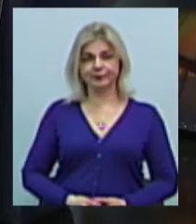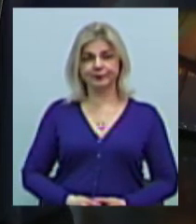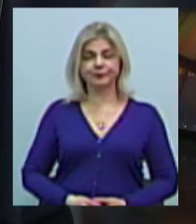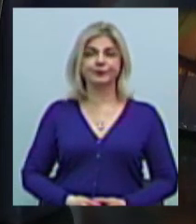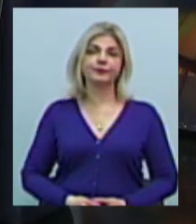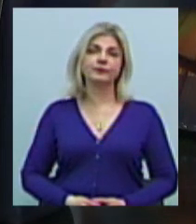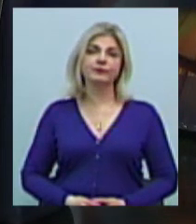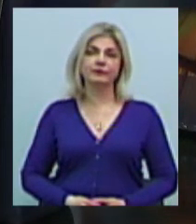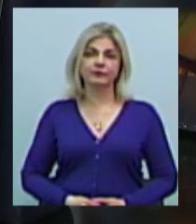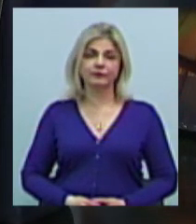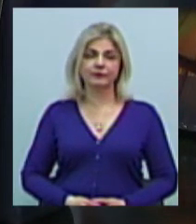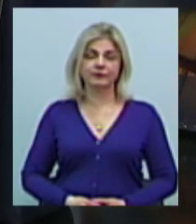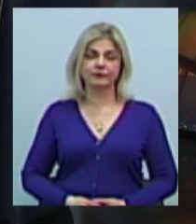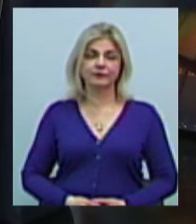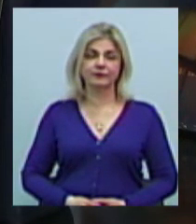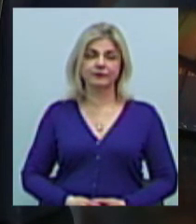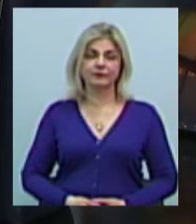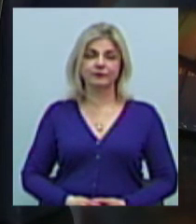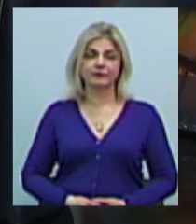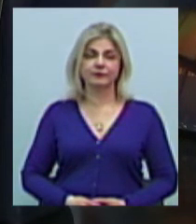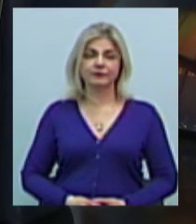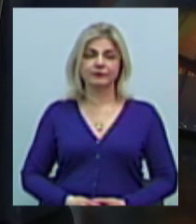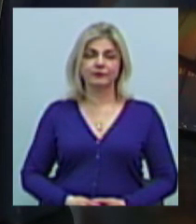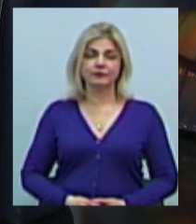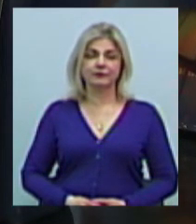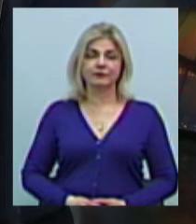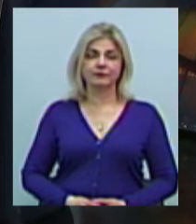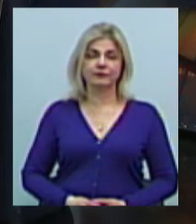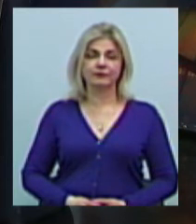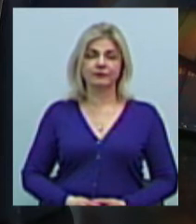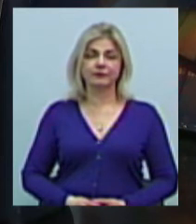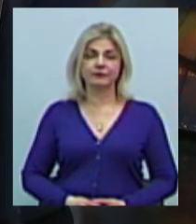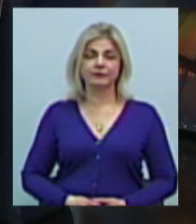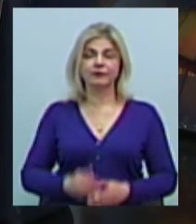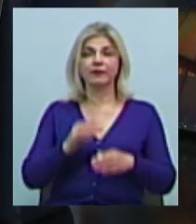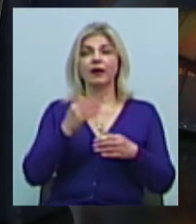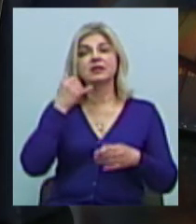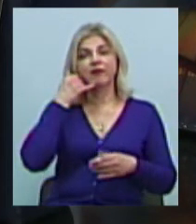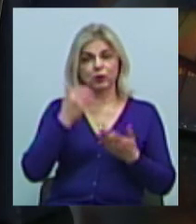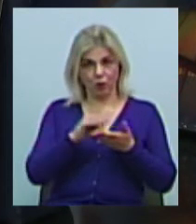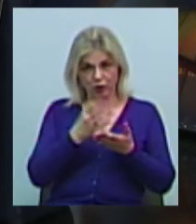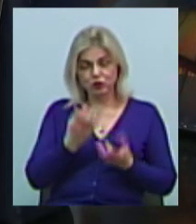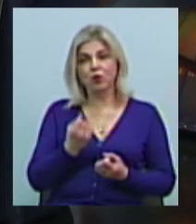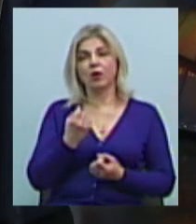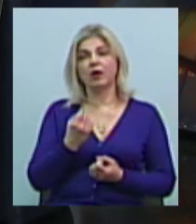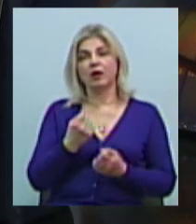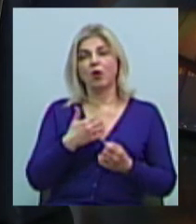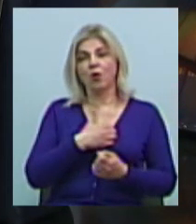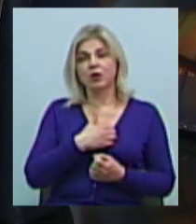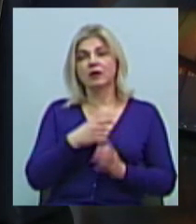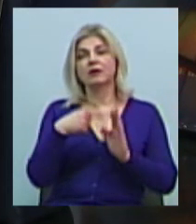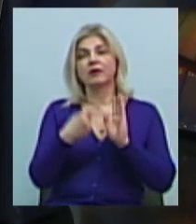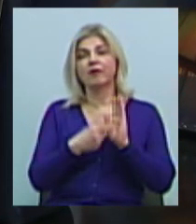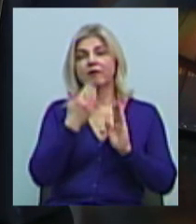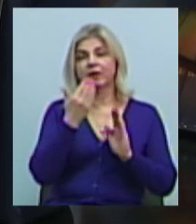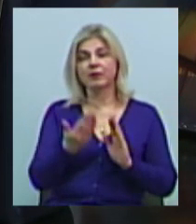дзвінок. Алло, добрий вечір, ви в ефірі. Алло. Добрий вечір, добрий вечір. Я хотіла задати